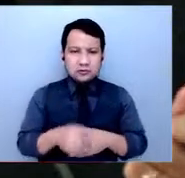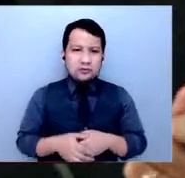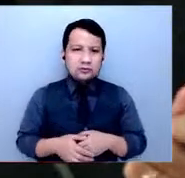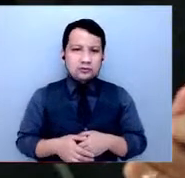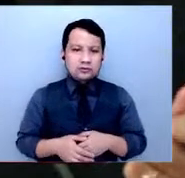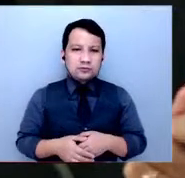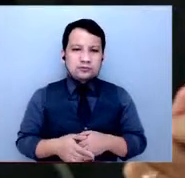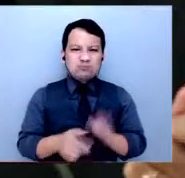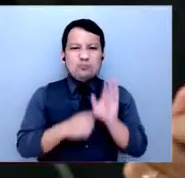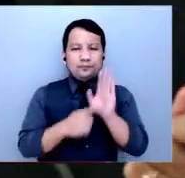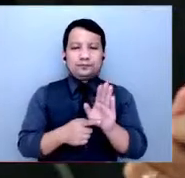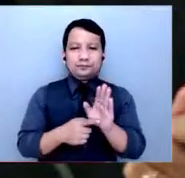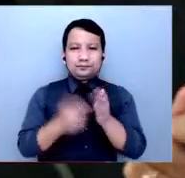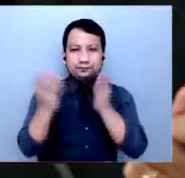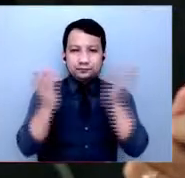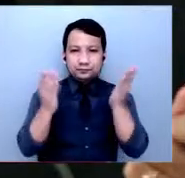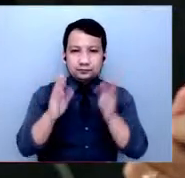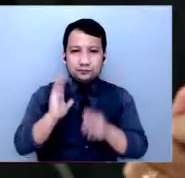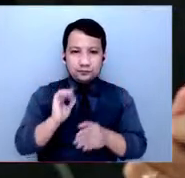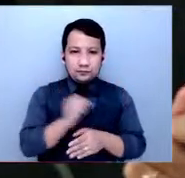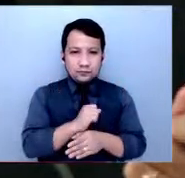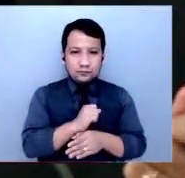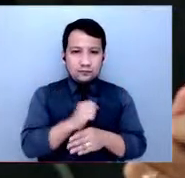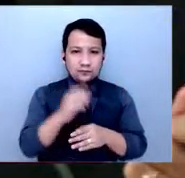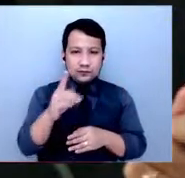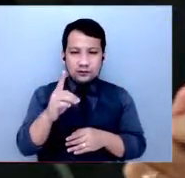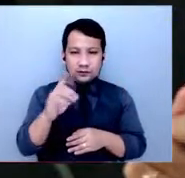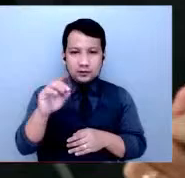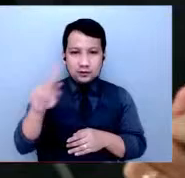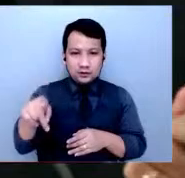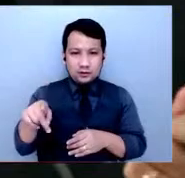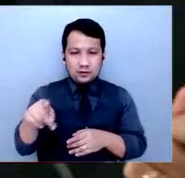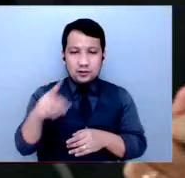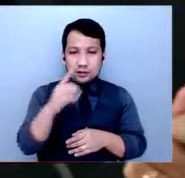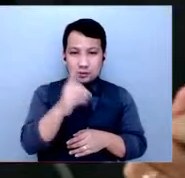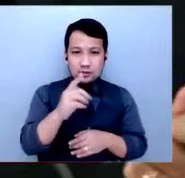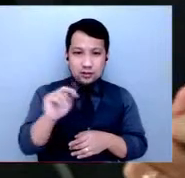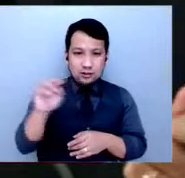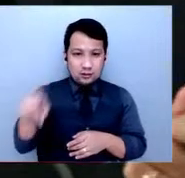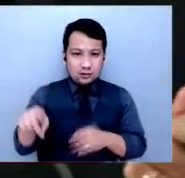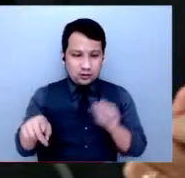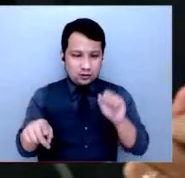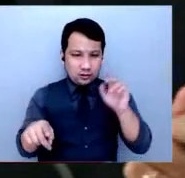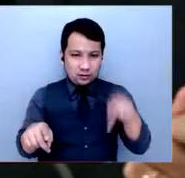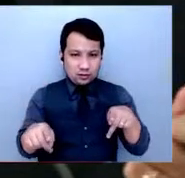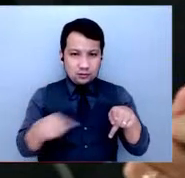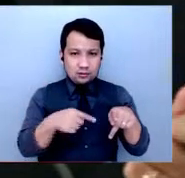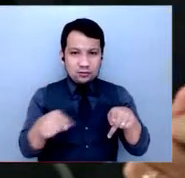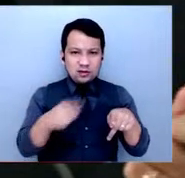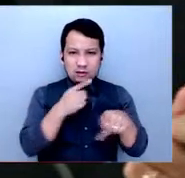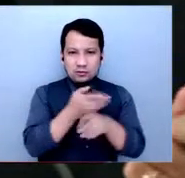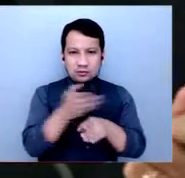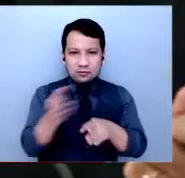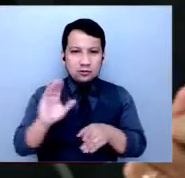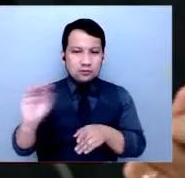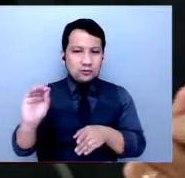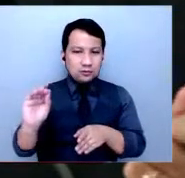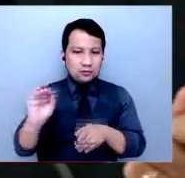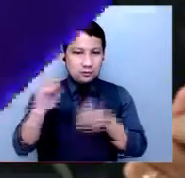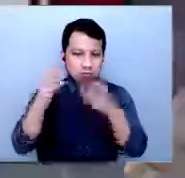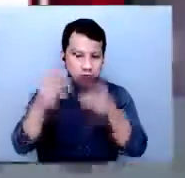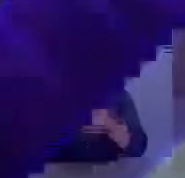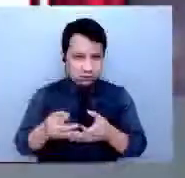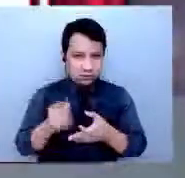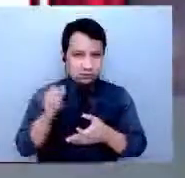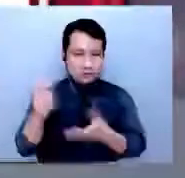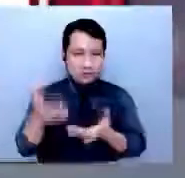bagamat nagsisilbi raw si Go bilang tulay ng DND sa Pangulo, hindi raw kumilos ang senador ng taliwa sa kagustuhan ng Pangulo.